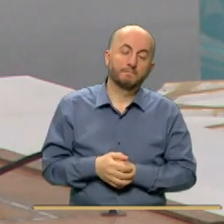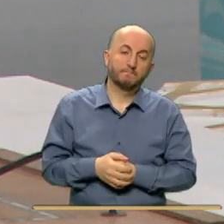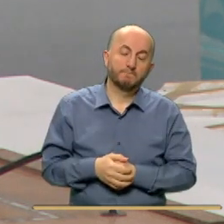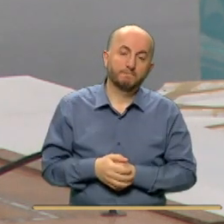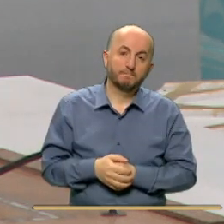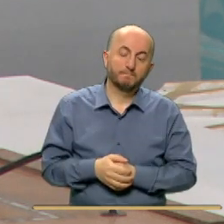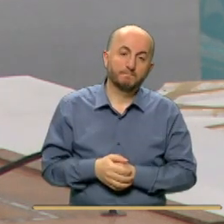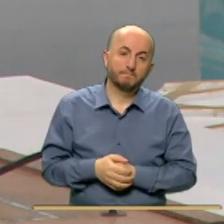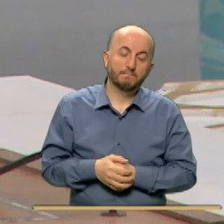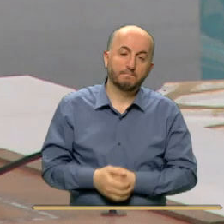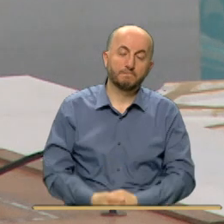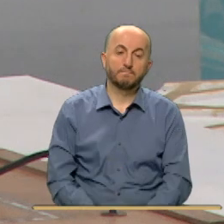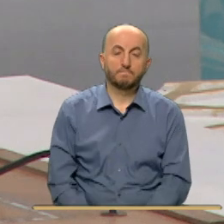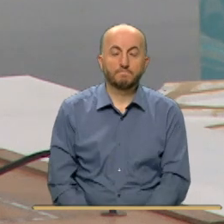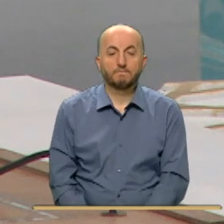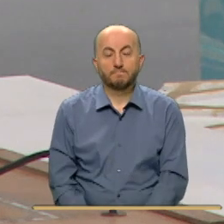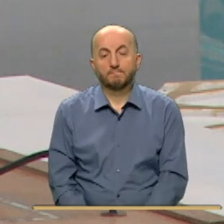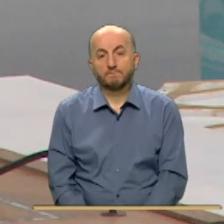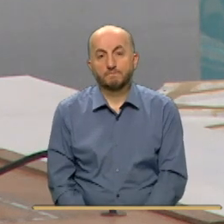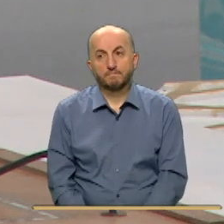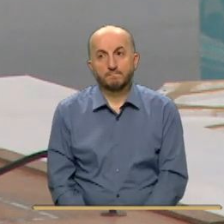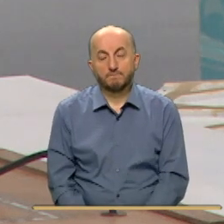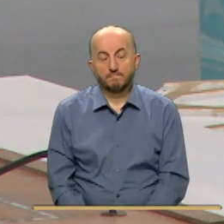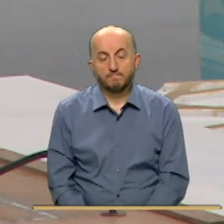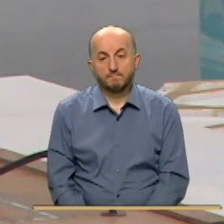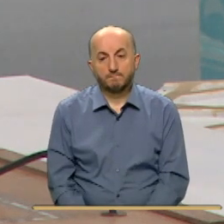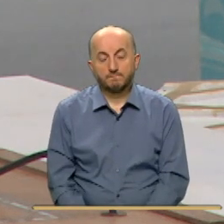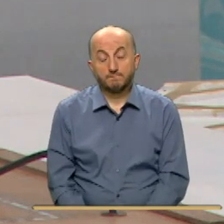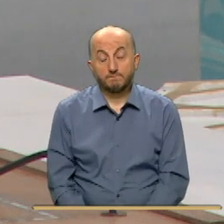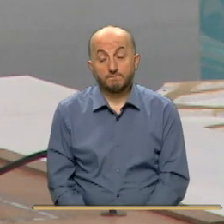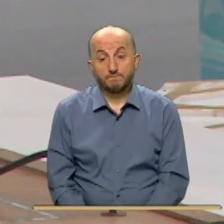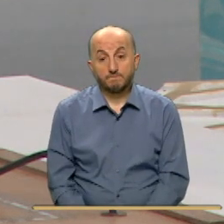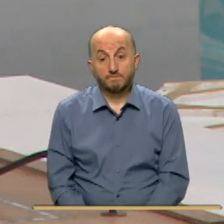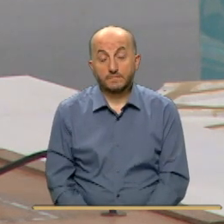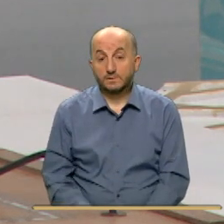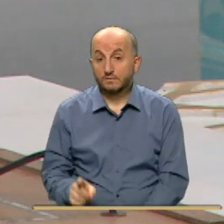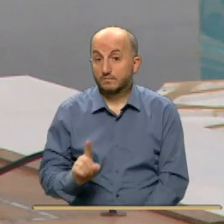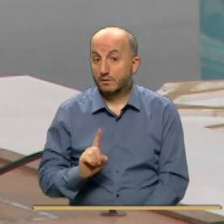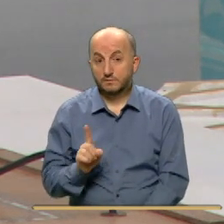وَلَا تَكُونُوا كَالَّذ۪ينَ نَسُوا اللّٰهَ فَاَنْسَاهُمْ اَنْفُسَهُمْ. Sakın,